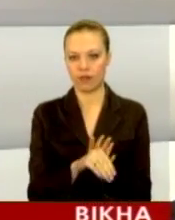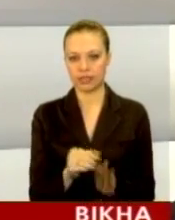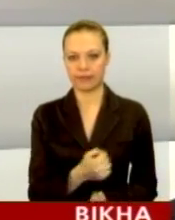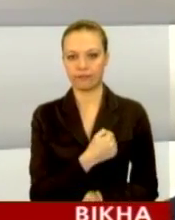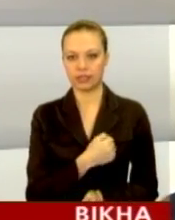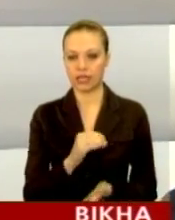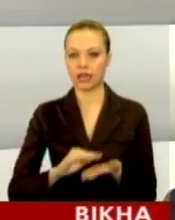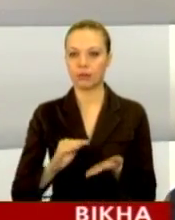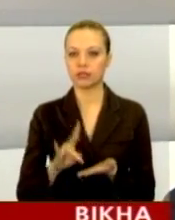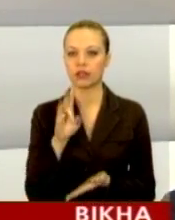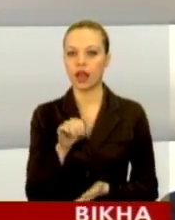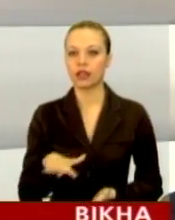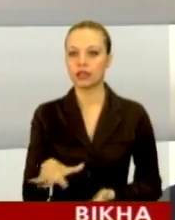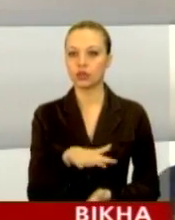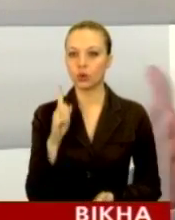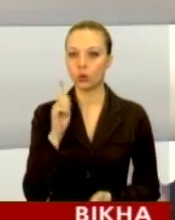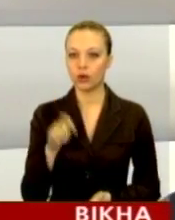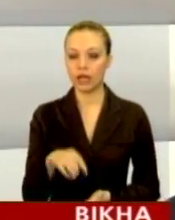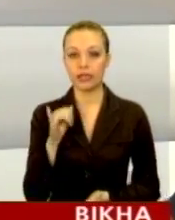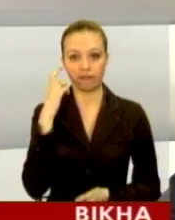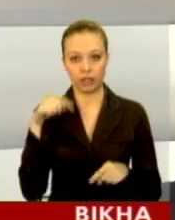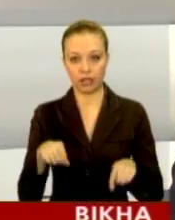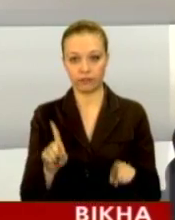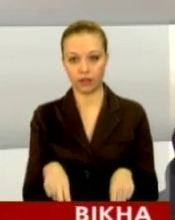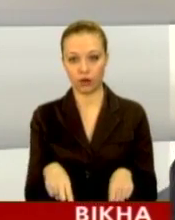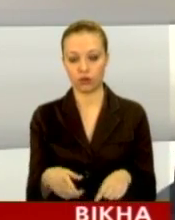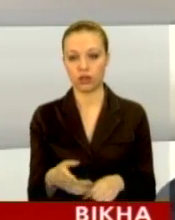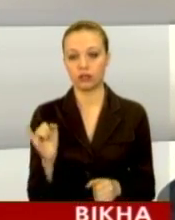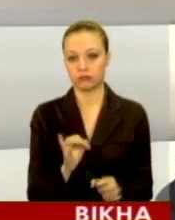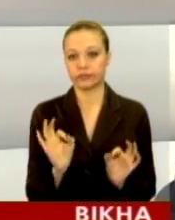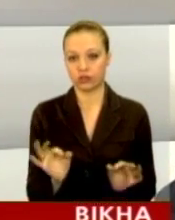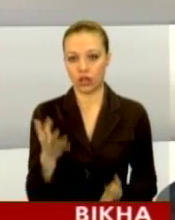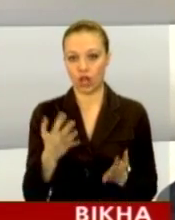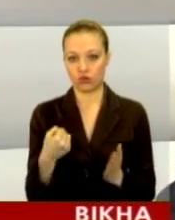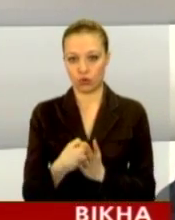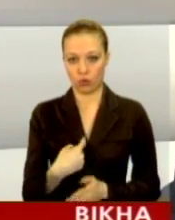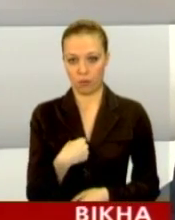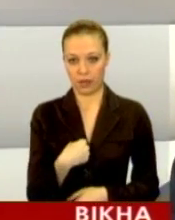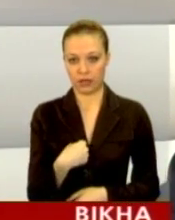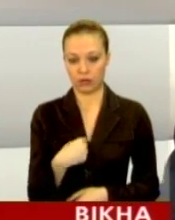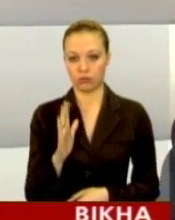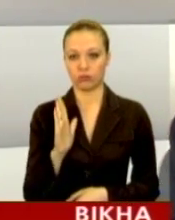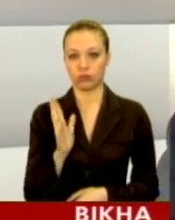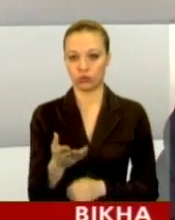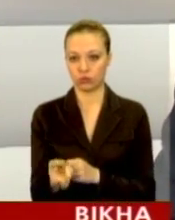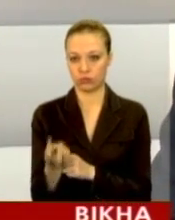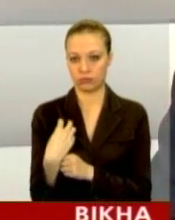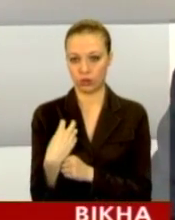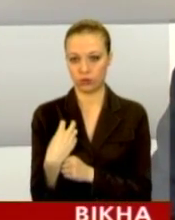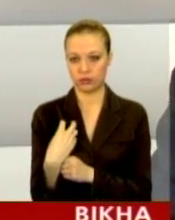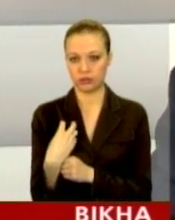війська, написано, на територію України, тобто і в Київ також. І, звичайно, якщо до мене будуть